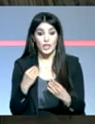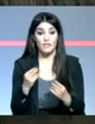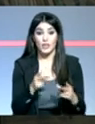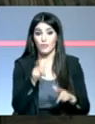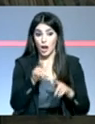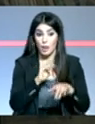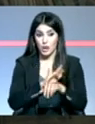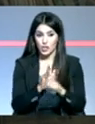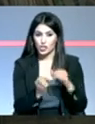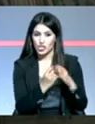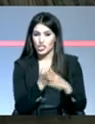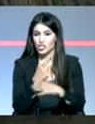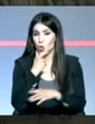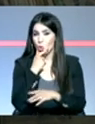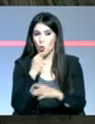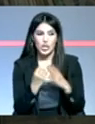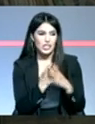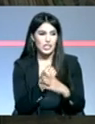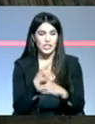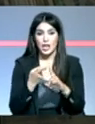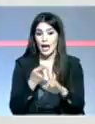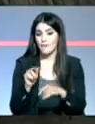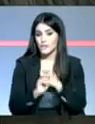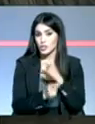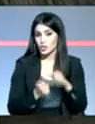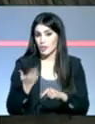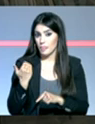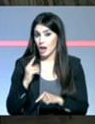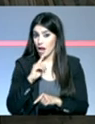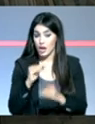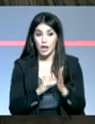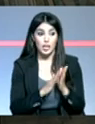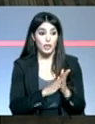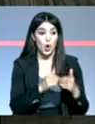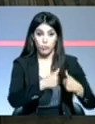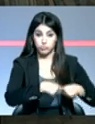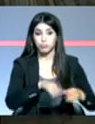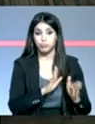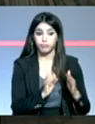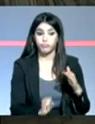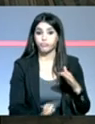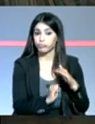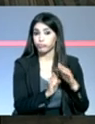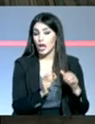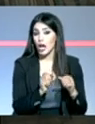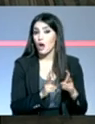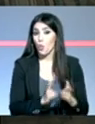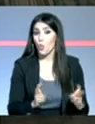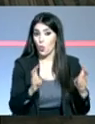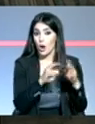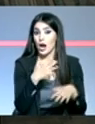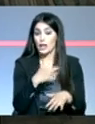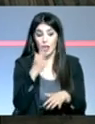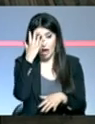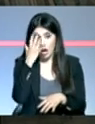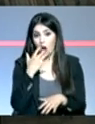زادة قاعدين نشاهدوا فيها الأسابيع الأخرانين هذوما، ده خصوصيات سريرية جديدة منها ارتفاع